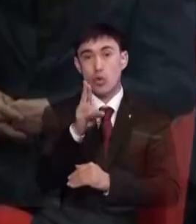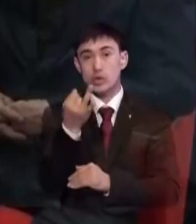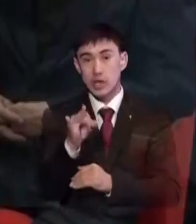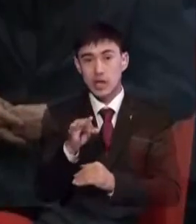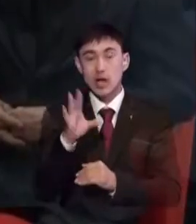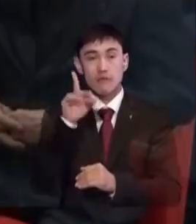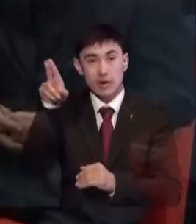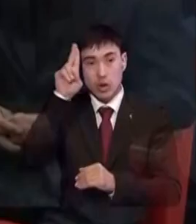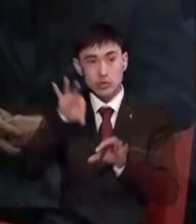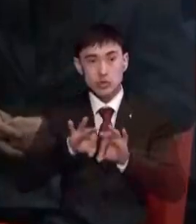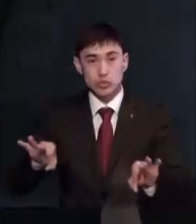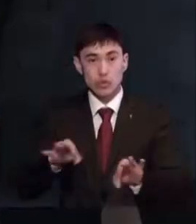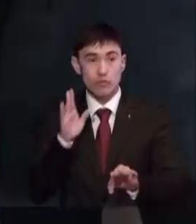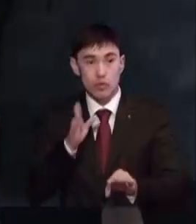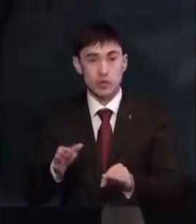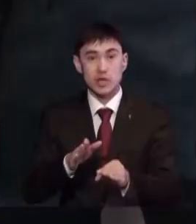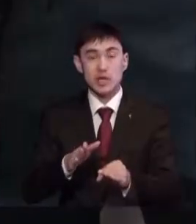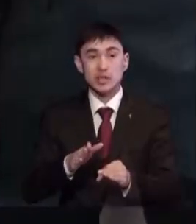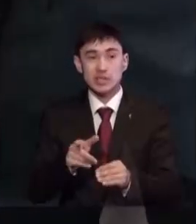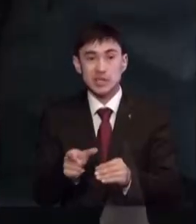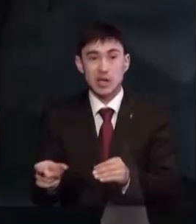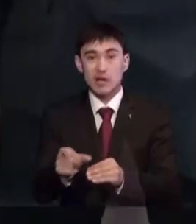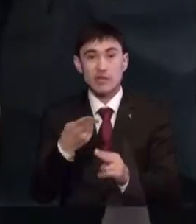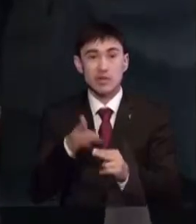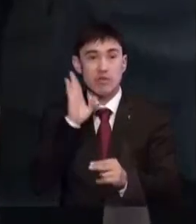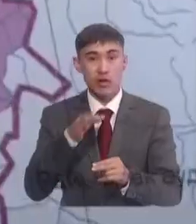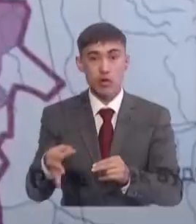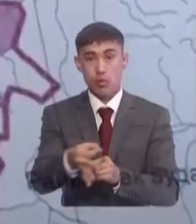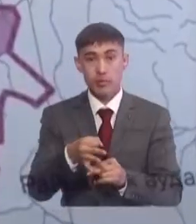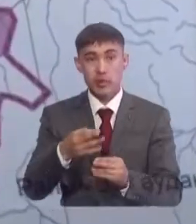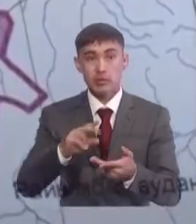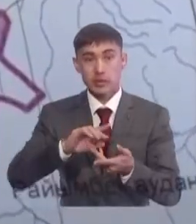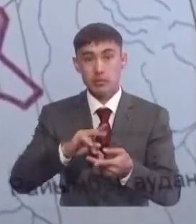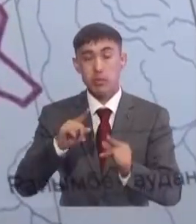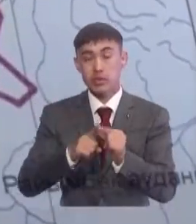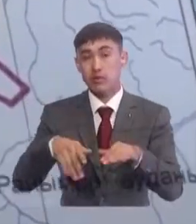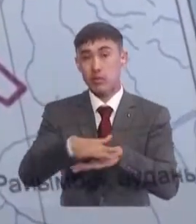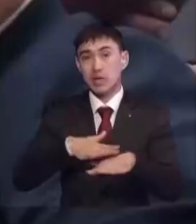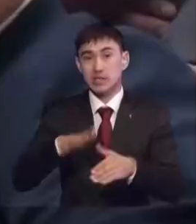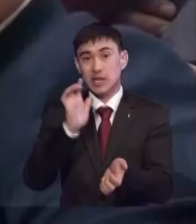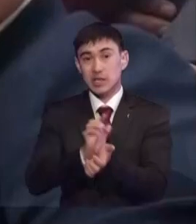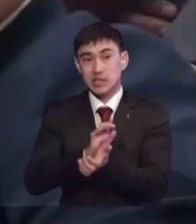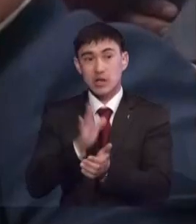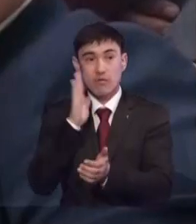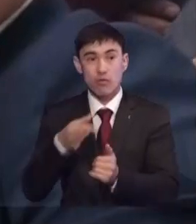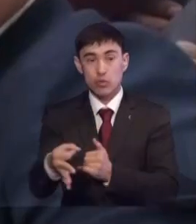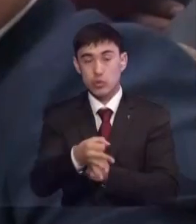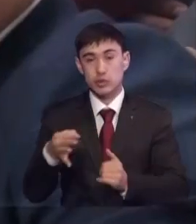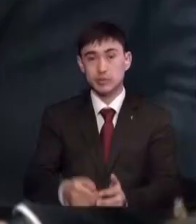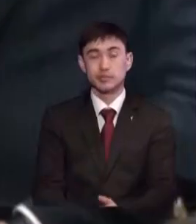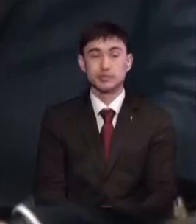что канализационные воды рекреационных очагов стекают в этот водоем и тем самым, по словам граждан, загрязняют воды